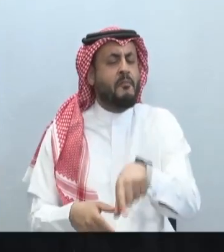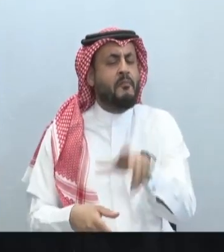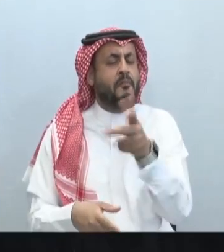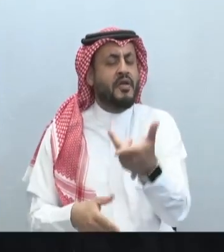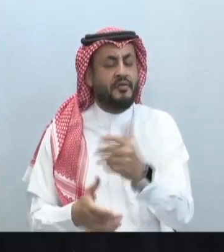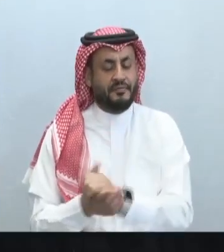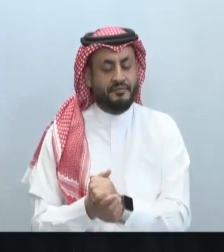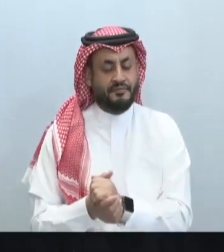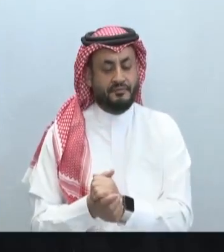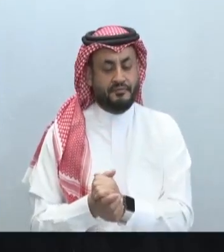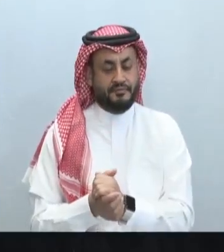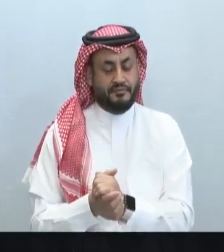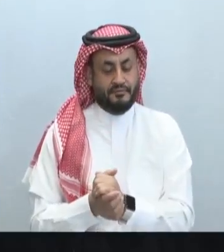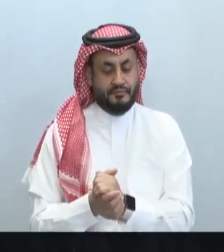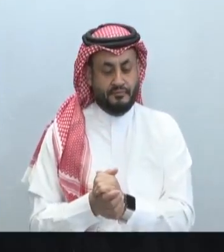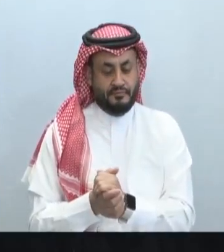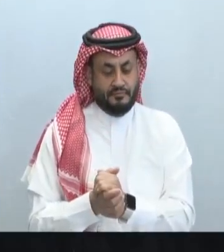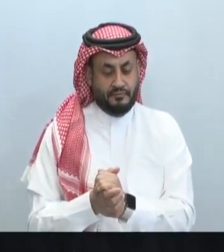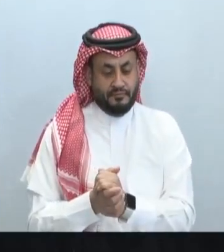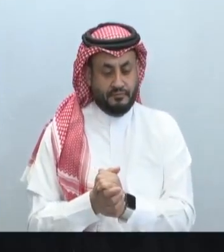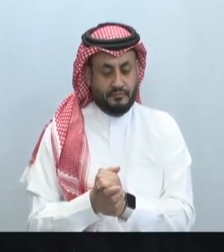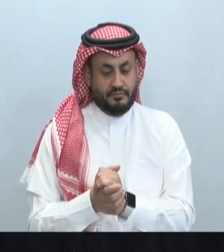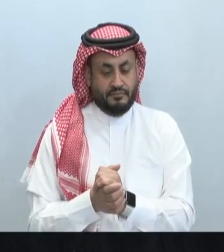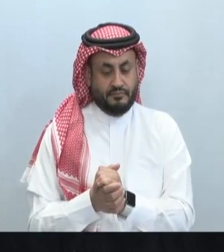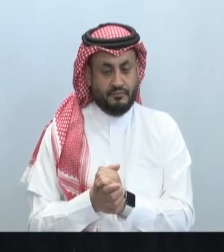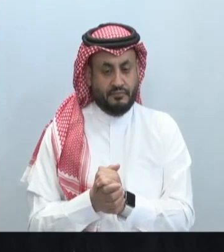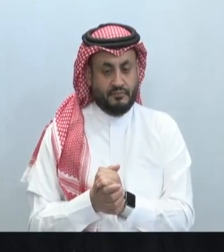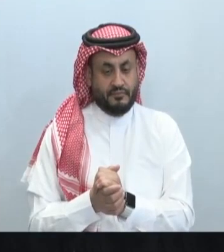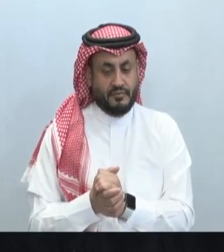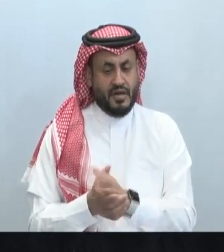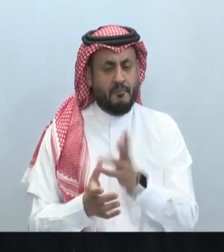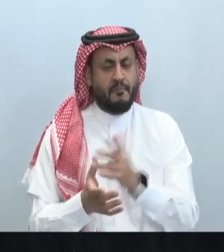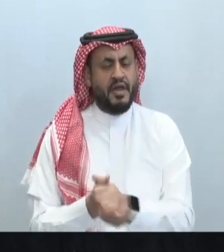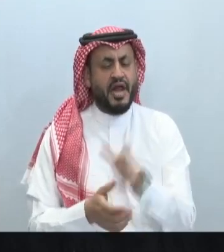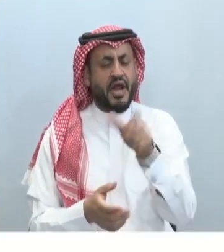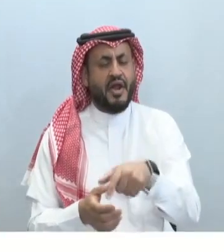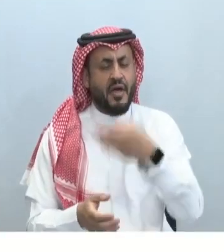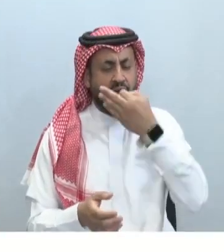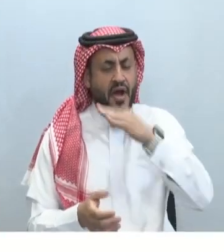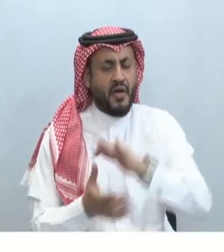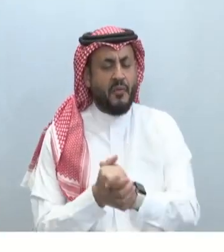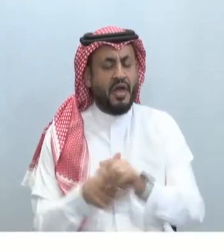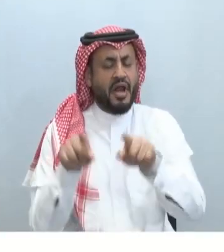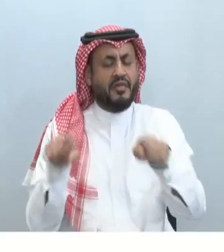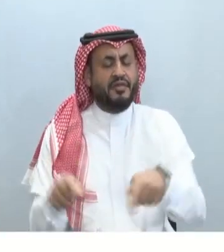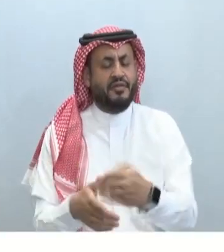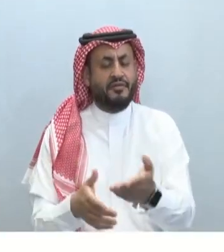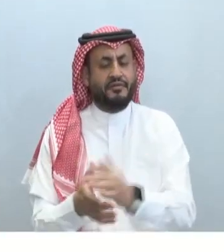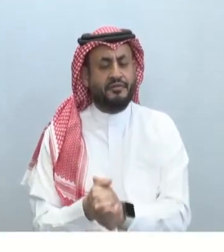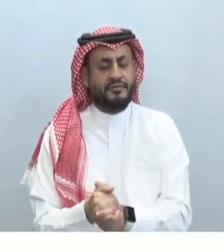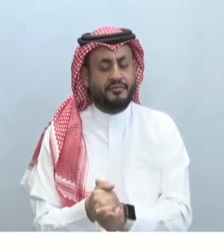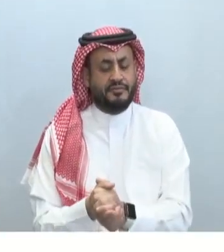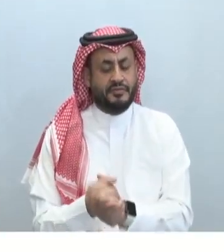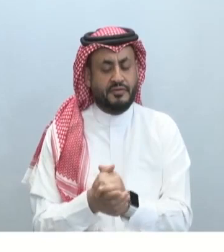نتوقف دعونا نتوقف شيئا يسيرا التعريف براوي الحديث هو الصحابي الجليل حكيم بن